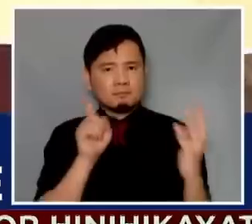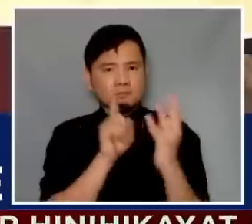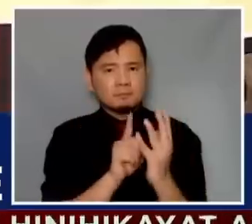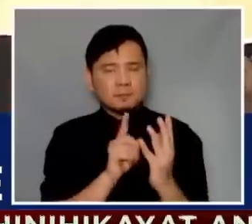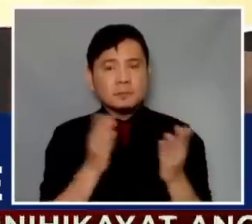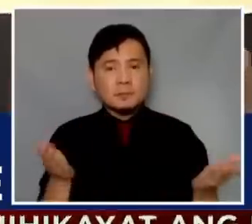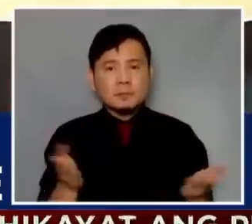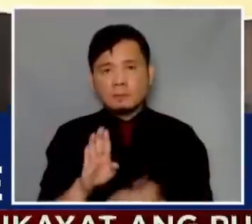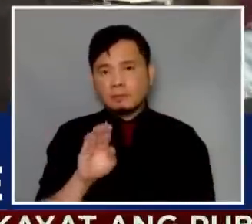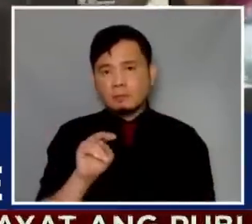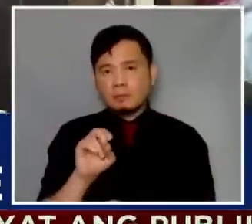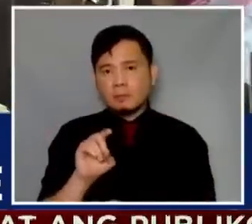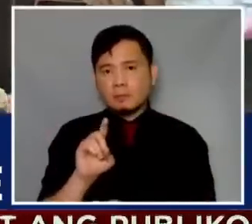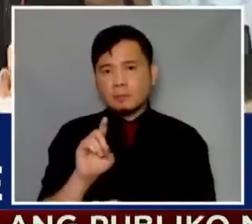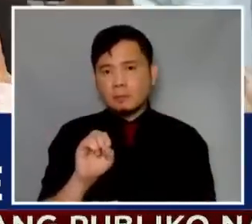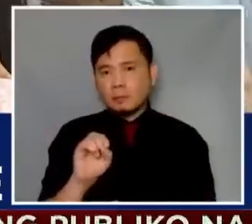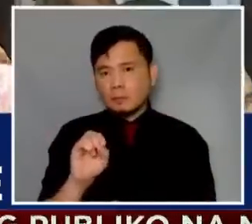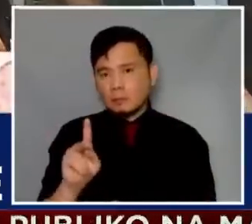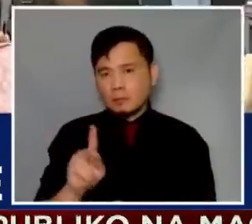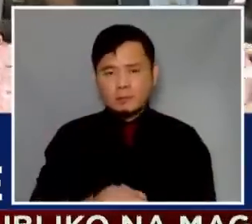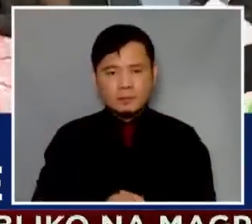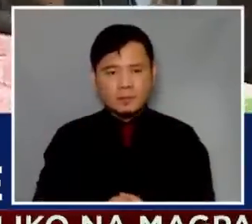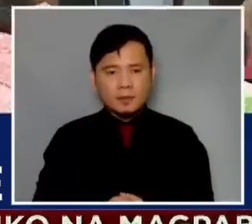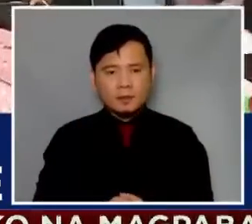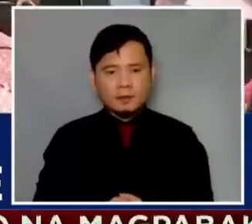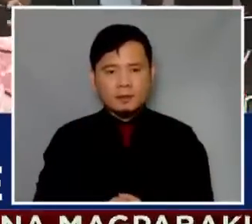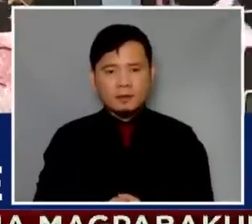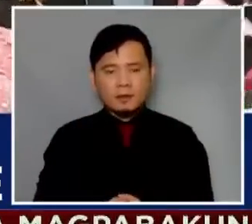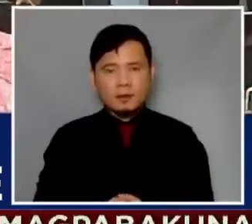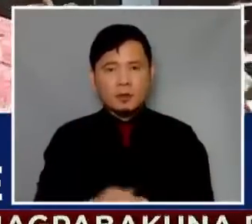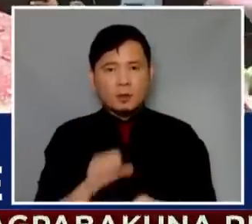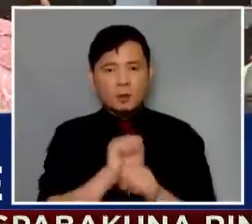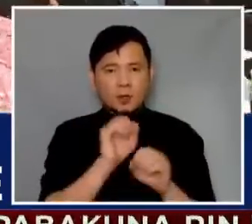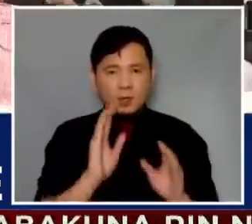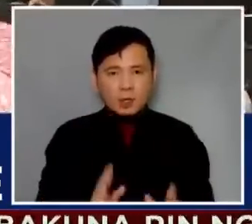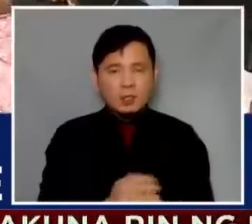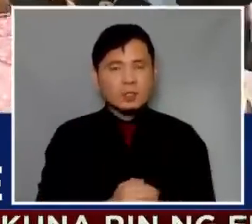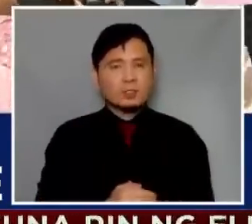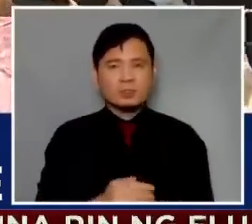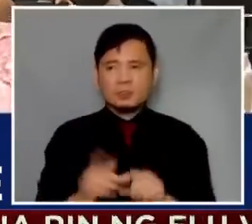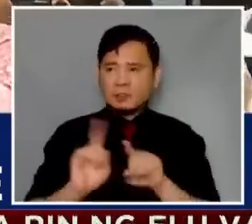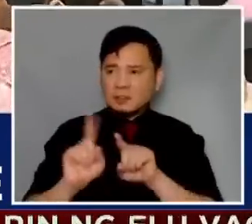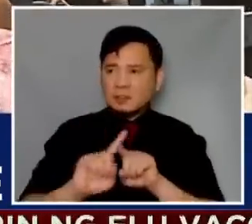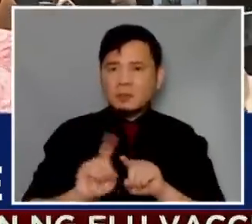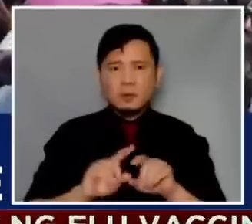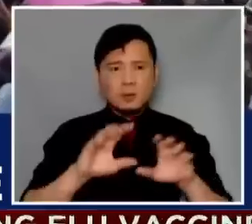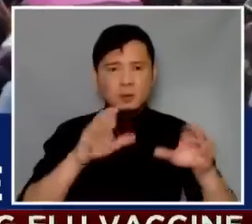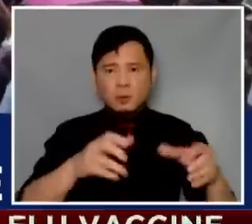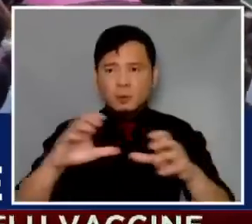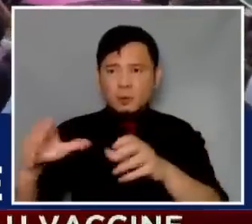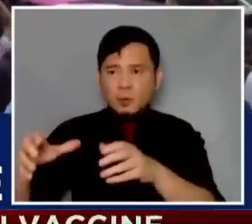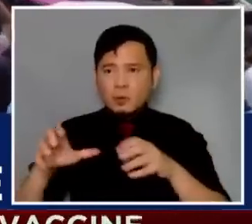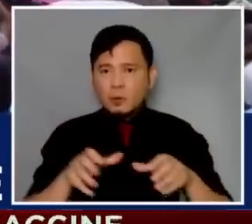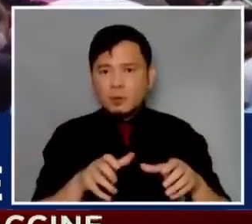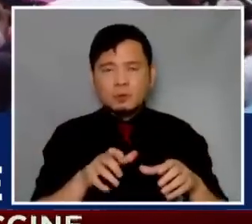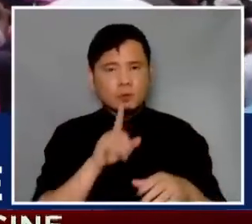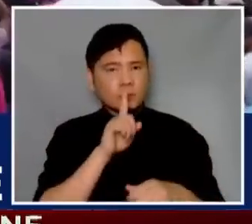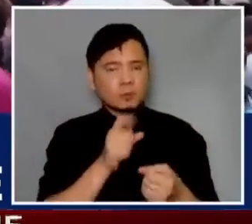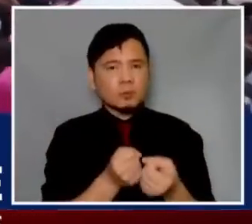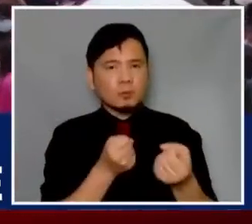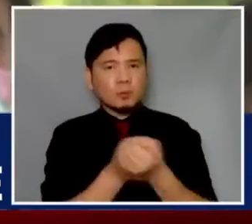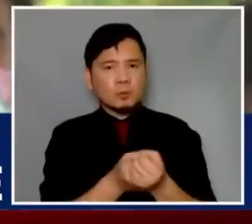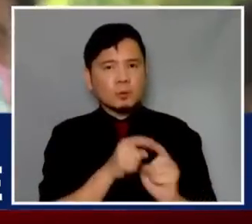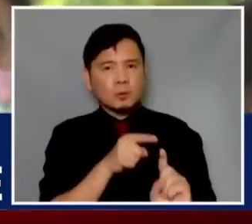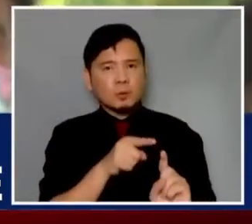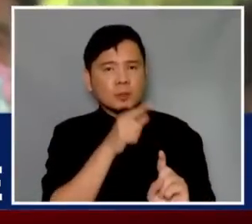Peninsula. Pagtataas ng kamay mula sa ordinaryong manggagawa at endorsement mula sa alkalde ng Katanawan ang tinanggap ni VP